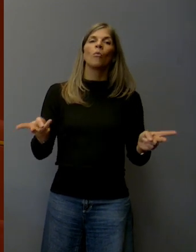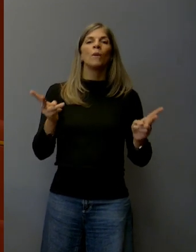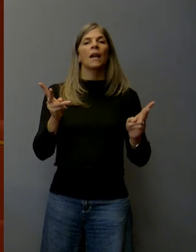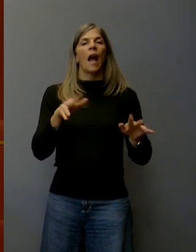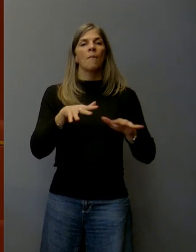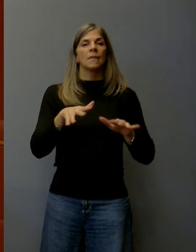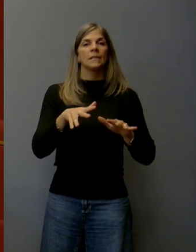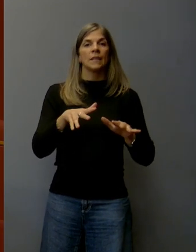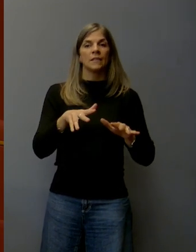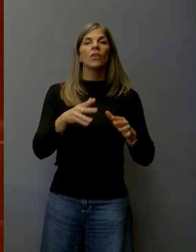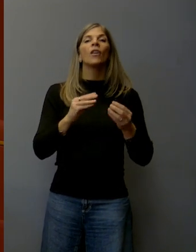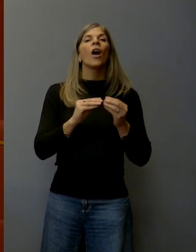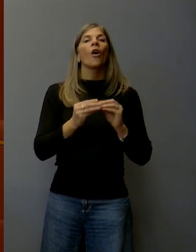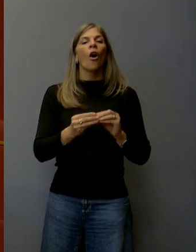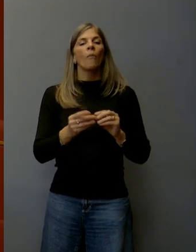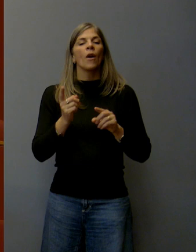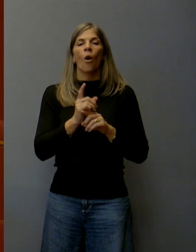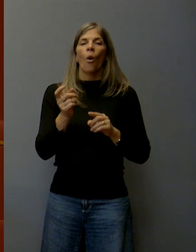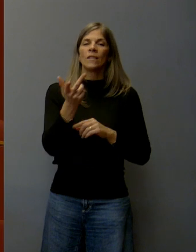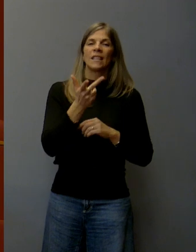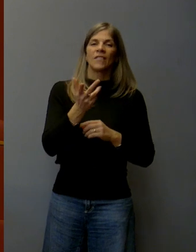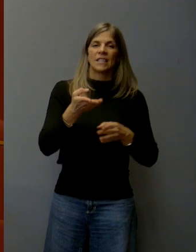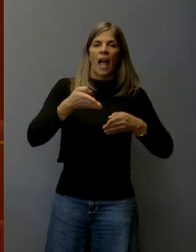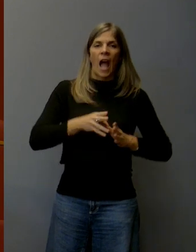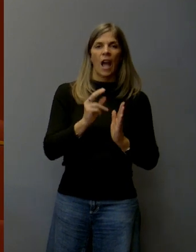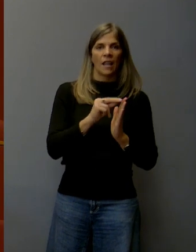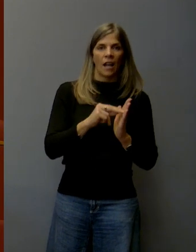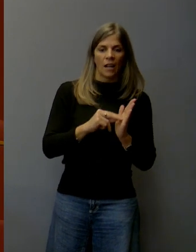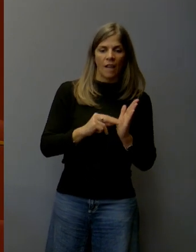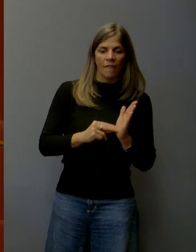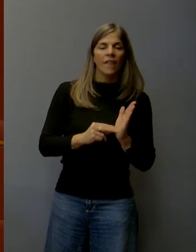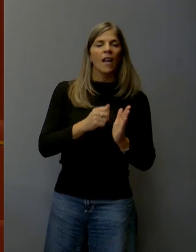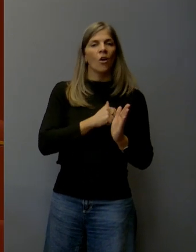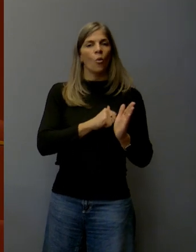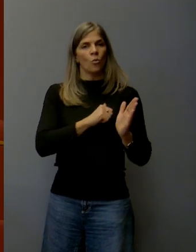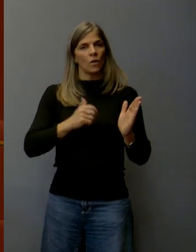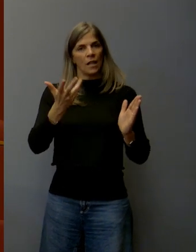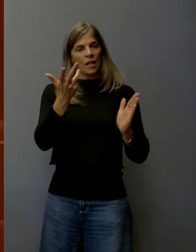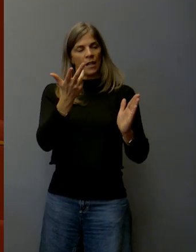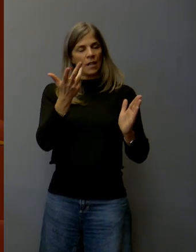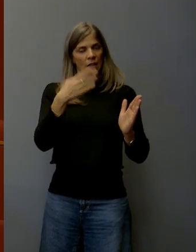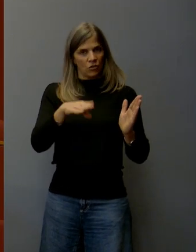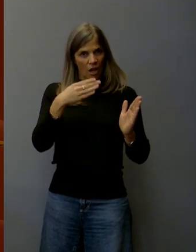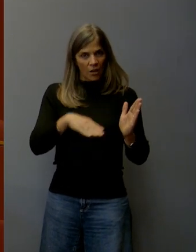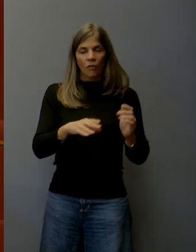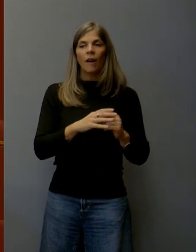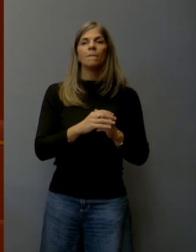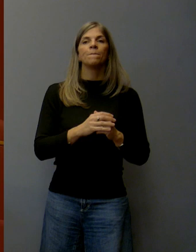riferimento all'anagrafe ai servizi che il comune di Genova in maniera assolutamente parte positiva offre